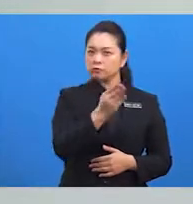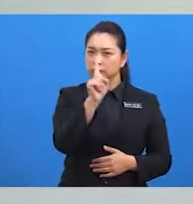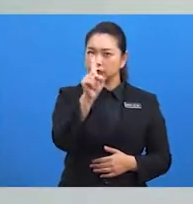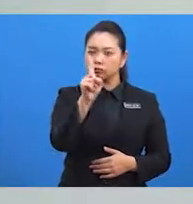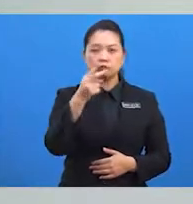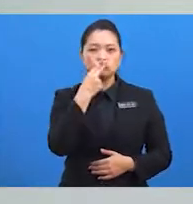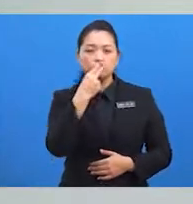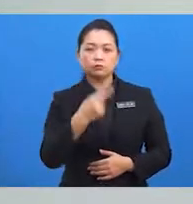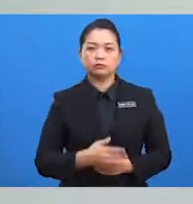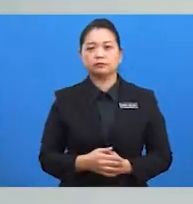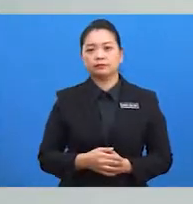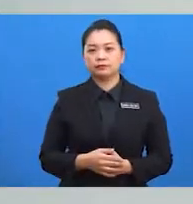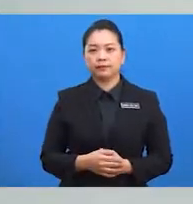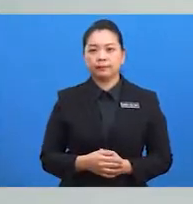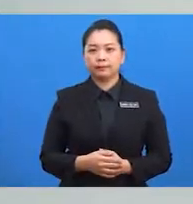pokok